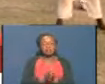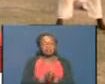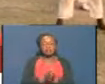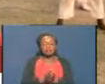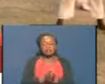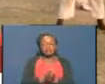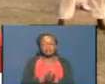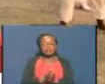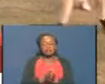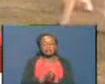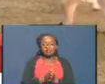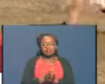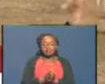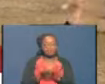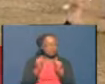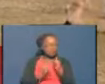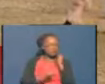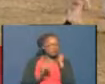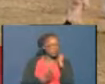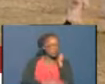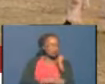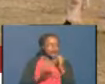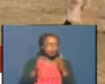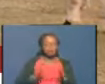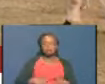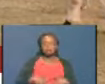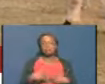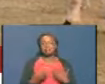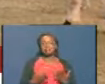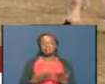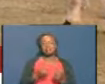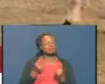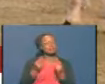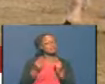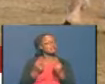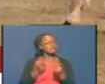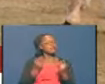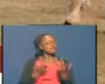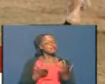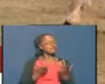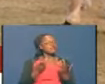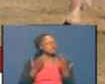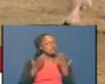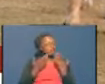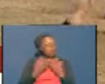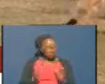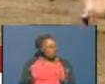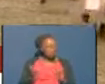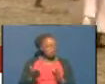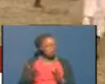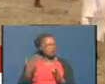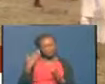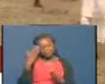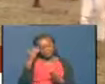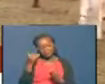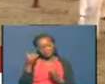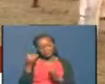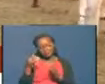Ningekuwa mtu mbaya kabisa. Ningekuwa hata ama niliuliwa juu ya wizi, kitu kama hiyo. Lakini juu ya